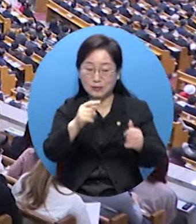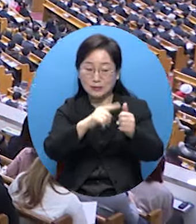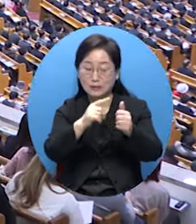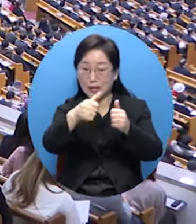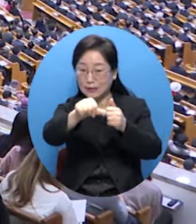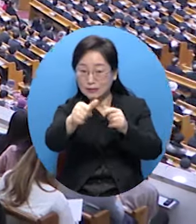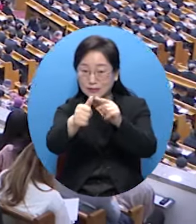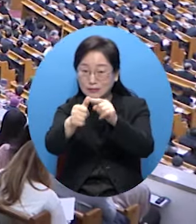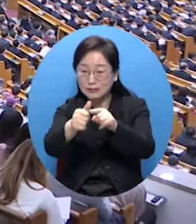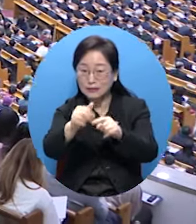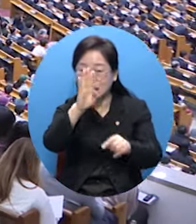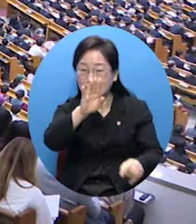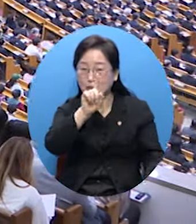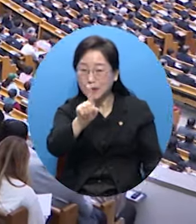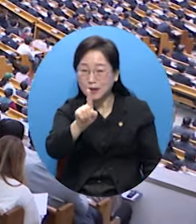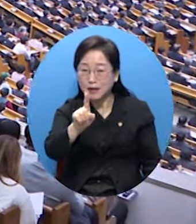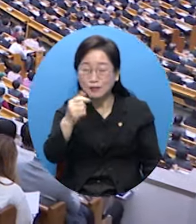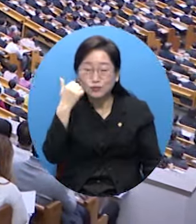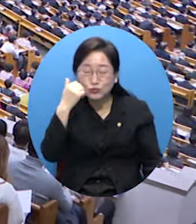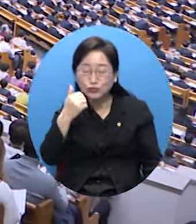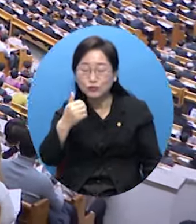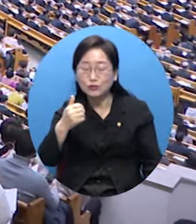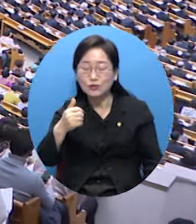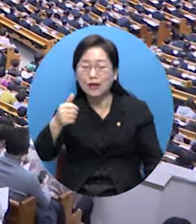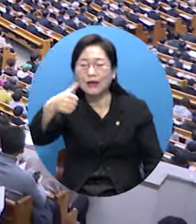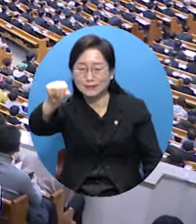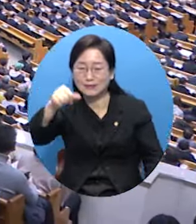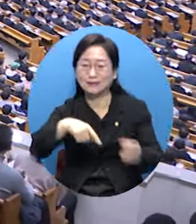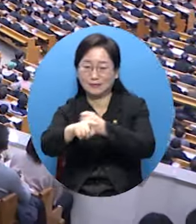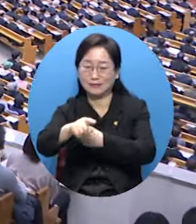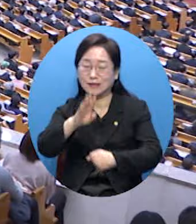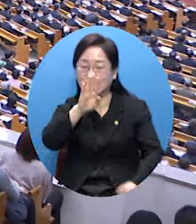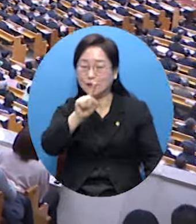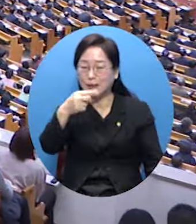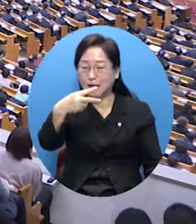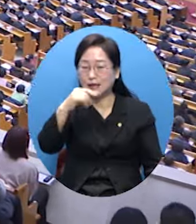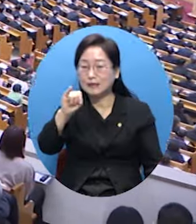바디메오인데 앞에 바자가 붙은 것은 누구의 아들이라는 말입니다. 바디메오.